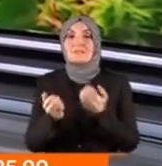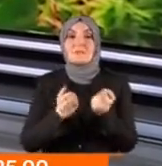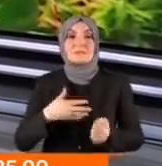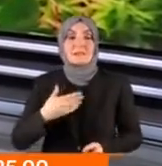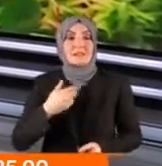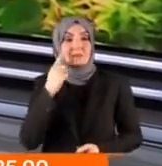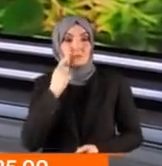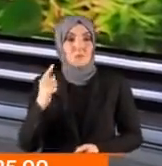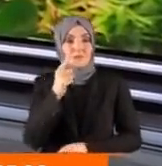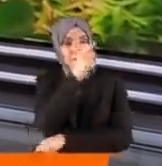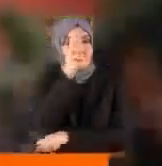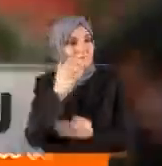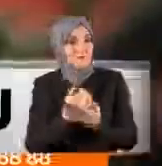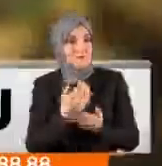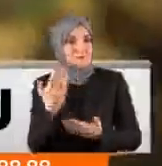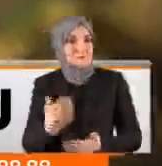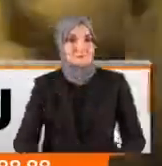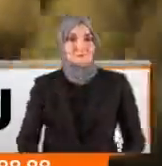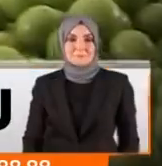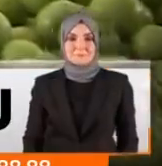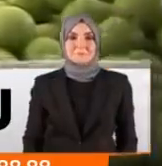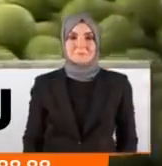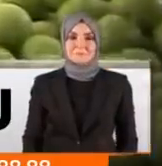yansıyanlar Ben seni